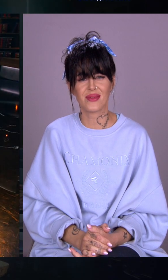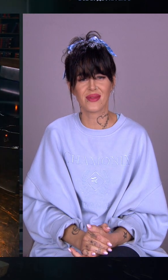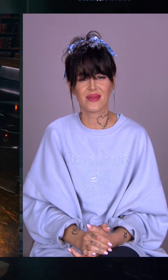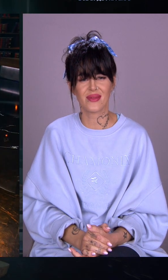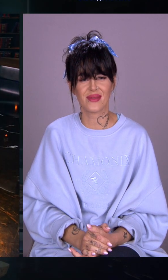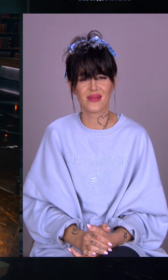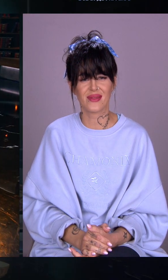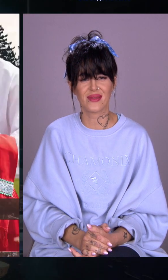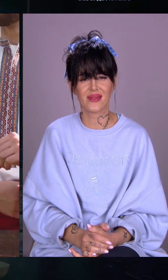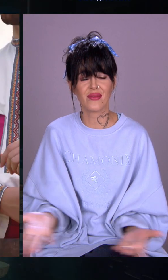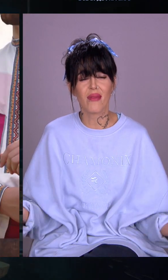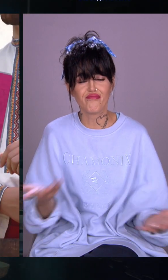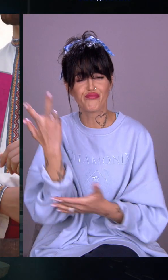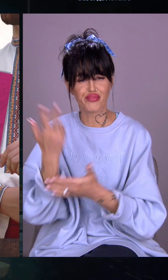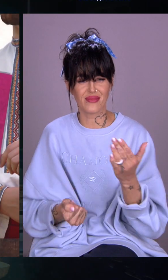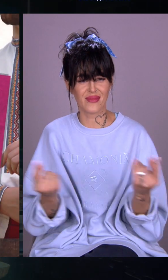нього твоя програма, поняв?